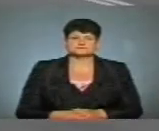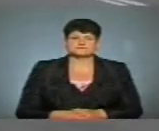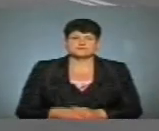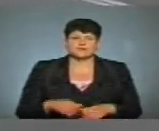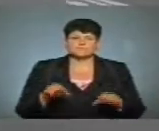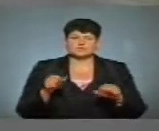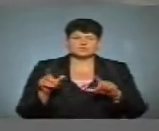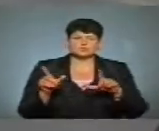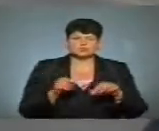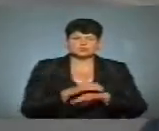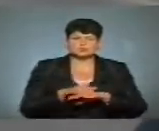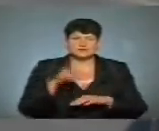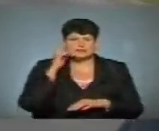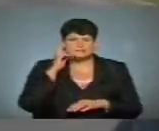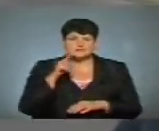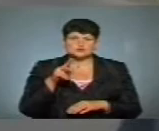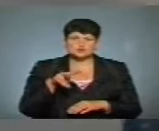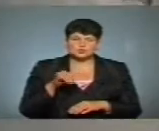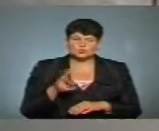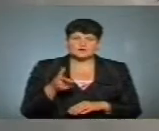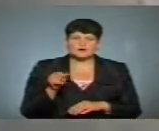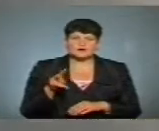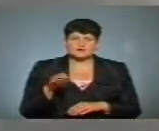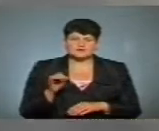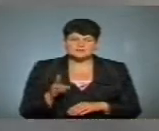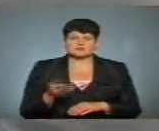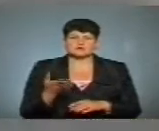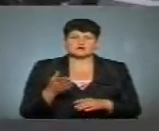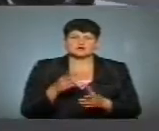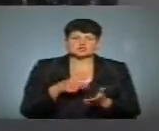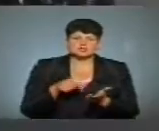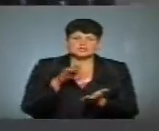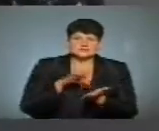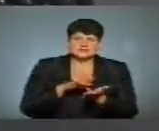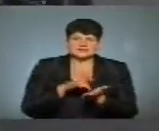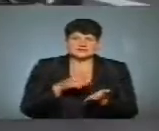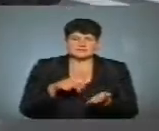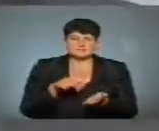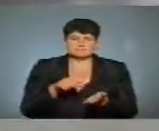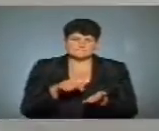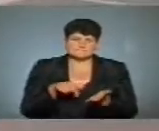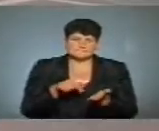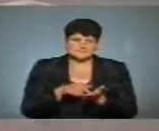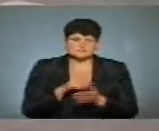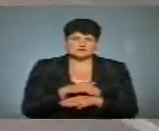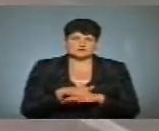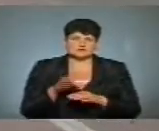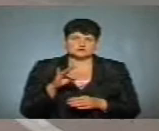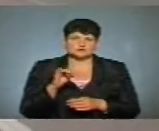Мотоциклісти їдуть вулицями Київської, Злуки, Галицької, Крушельницької та через центр міста Замковою та Руською.